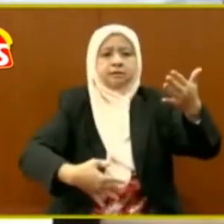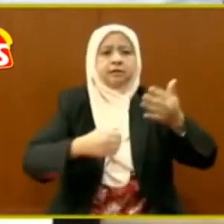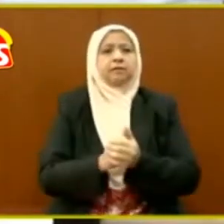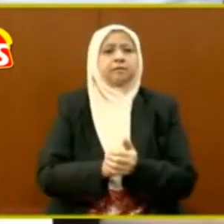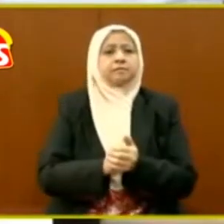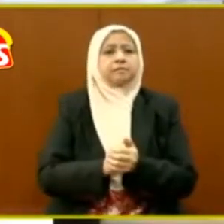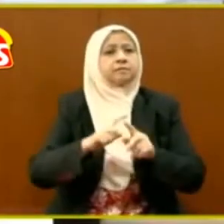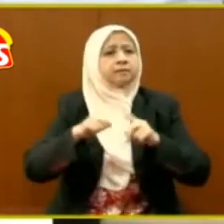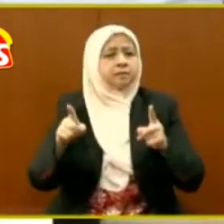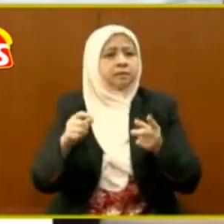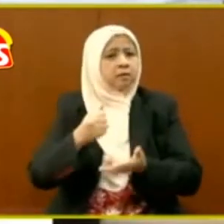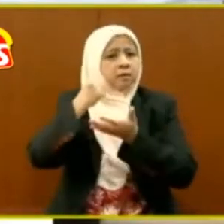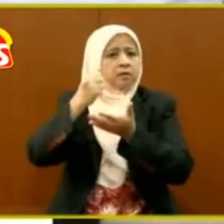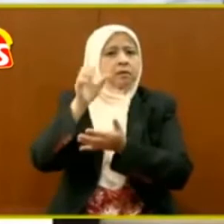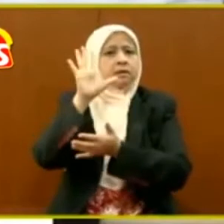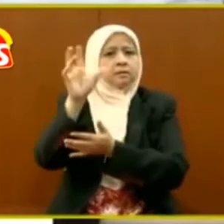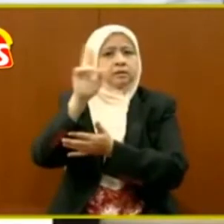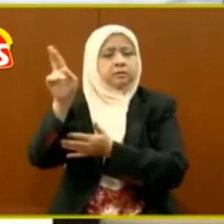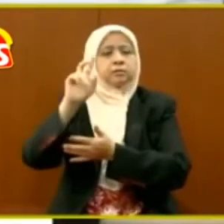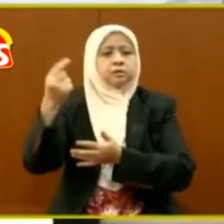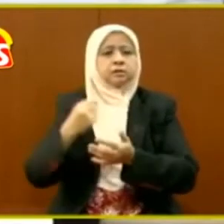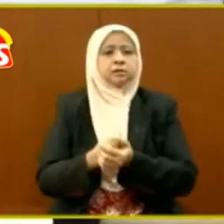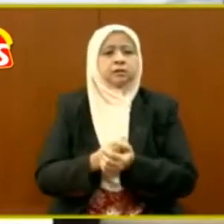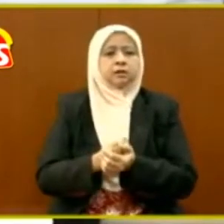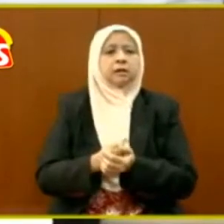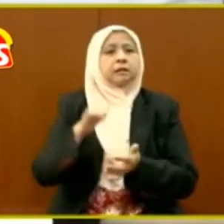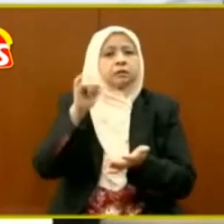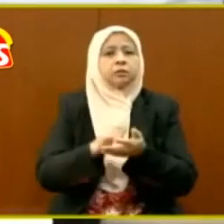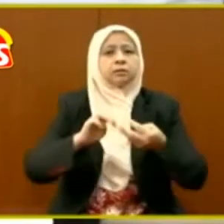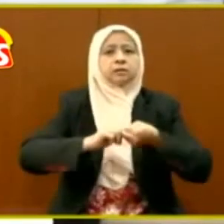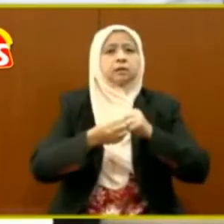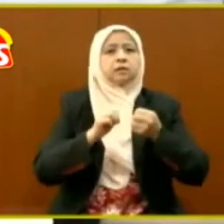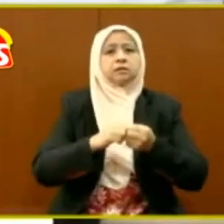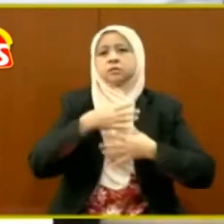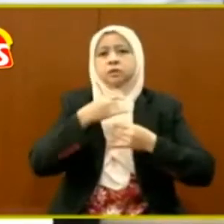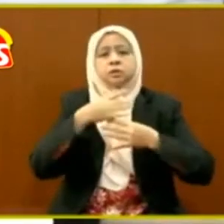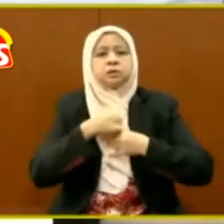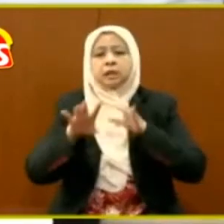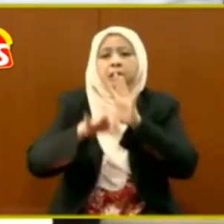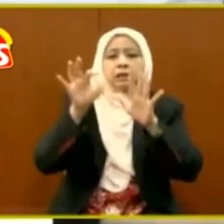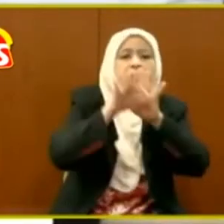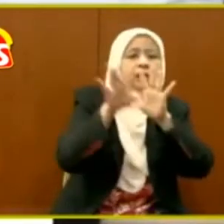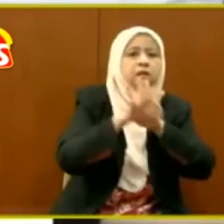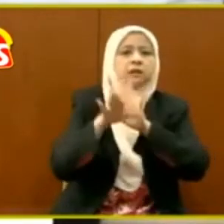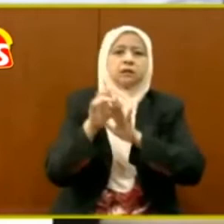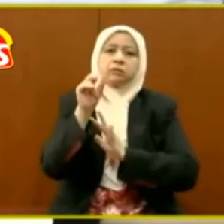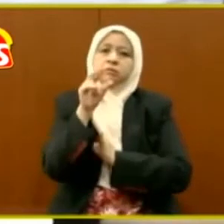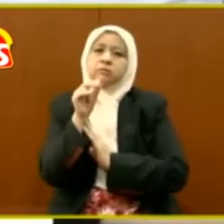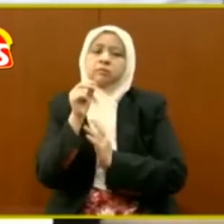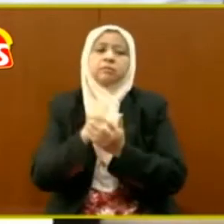5000 masalah di Upay lantainya Hai itu pun tak tahu saumane ke